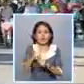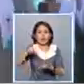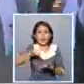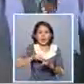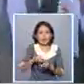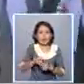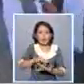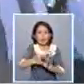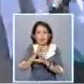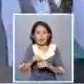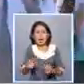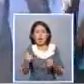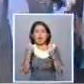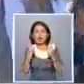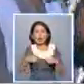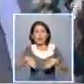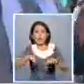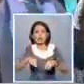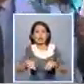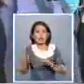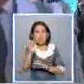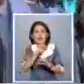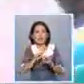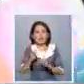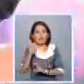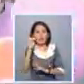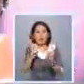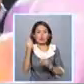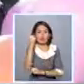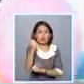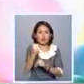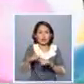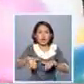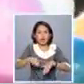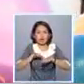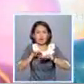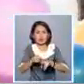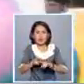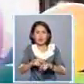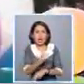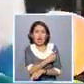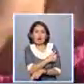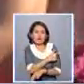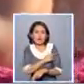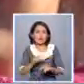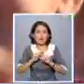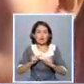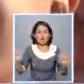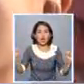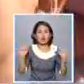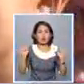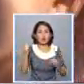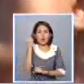бастаса, олардың ізімен өзге де ірі машина жасау кәсіпорындарының өкілдері саппен жүріп өтті. Ұстаздар мен дәрігерлер, спортшылар